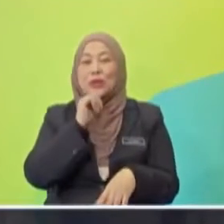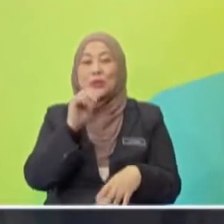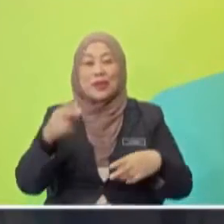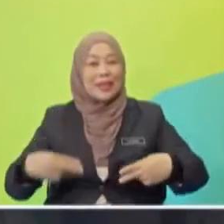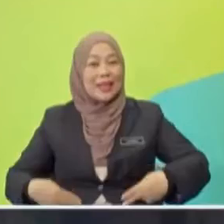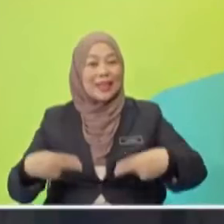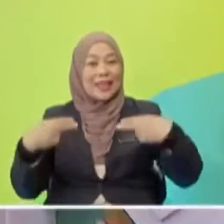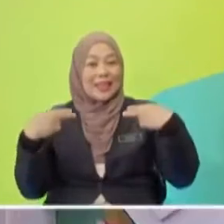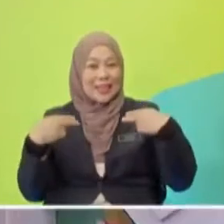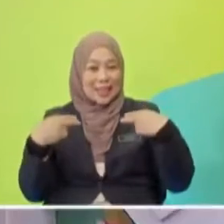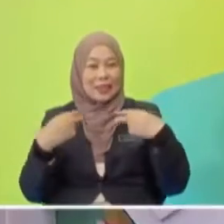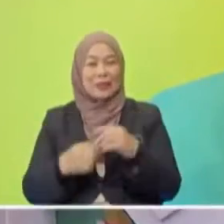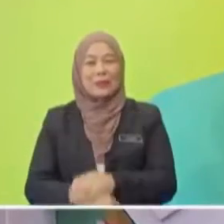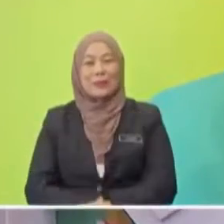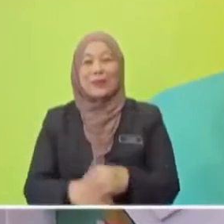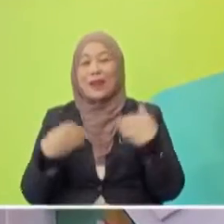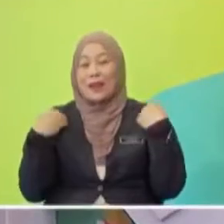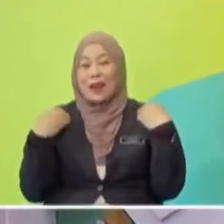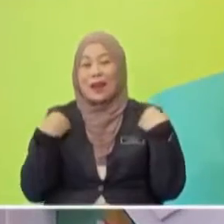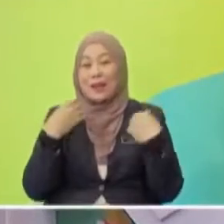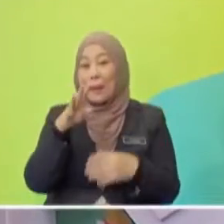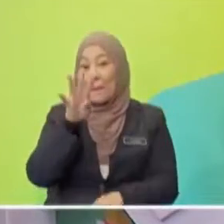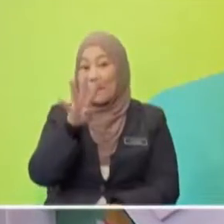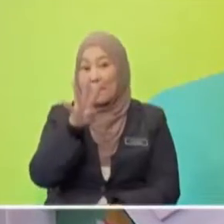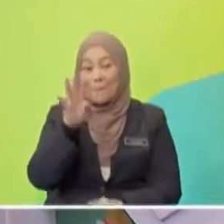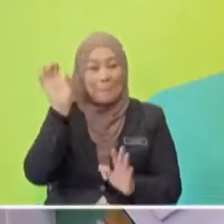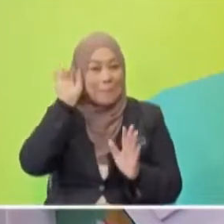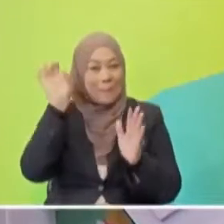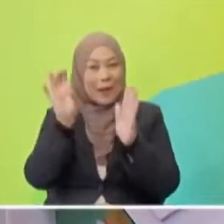ada satu dua tiga empat